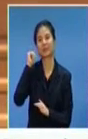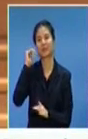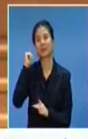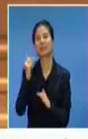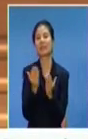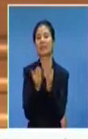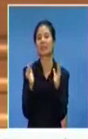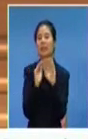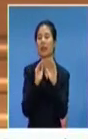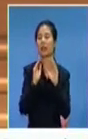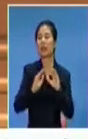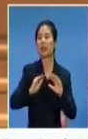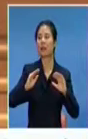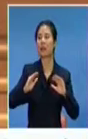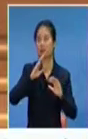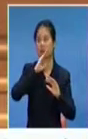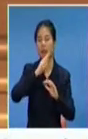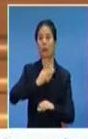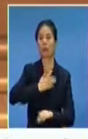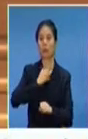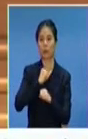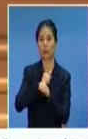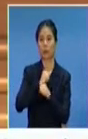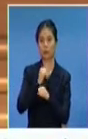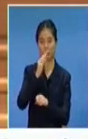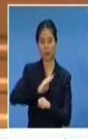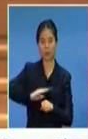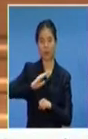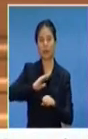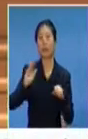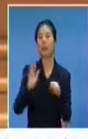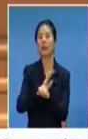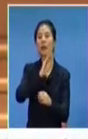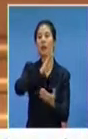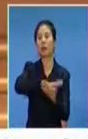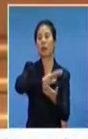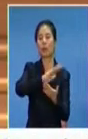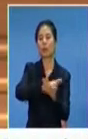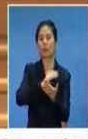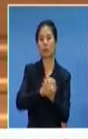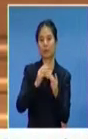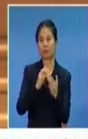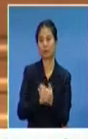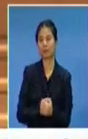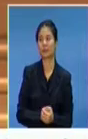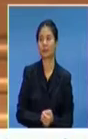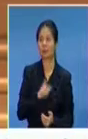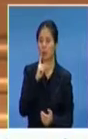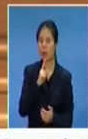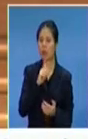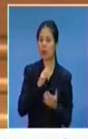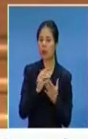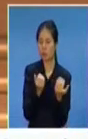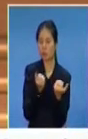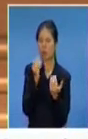ยท่านหลับตาและนึกตามผมครับถ้าเราทำทุกโรงเรียนพันอย่างนี้ทุกโรงเรียนพันอย่างนี้ลูกใครไม่เรียนหนังสือบ้างครับทุกคนเรียนห